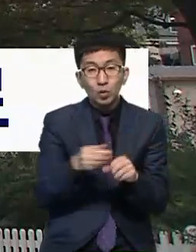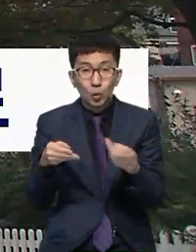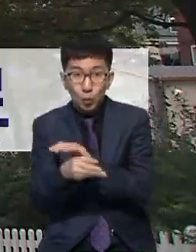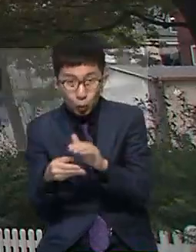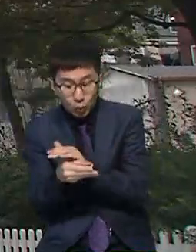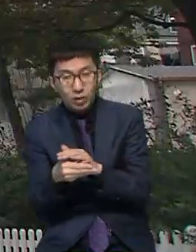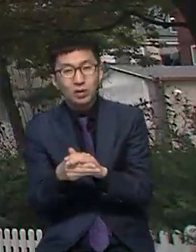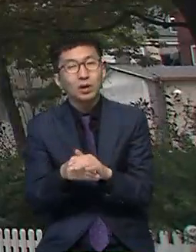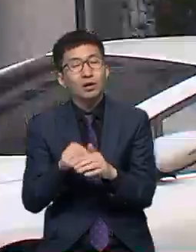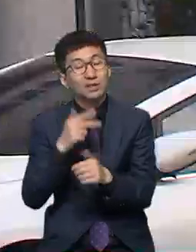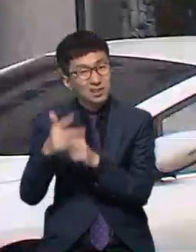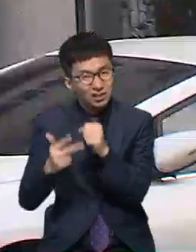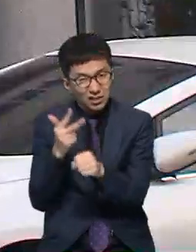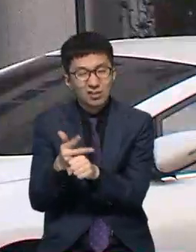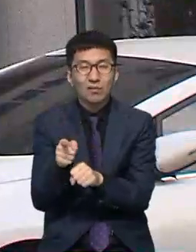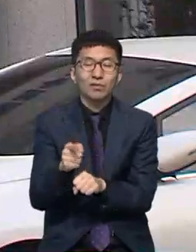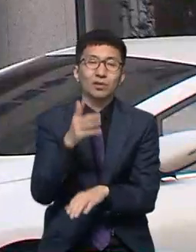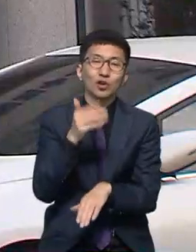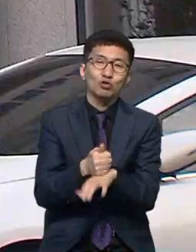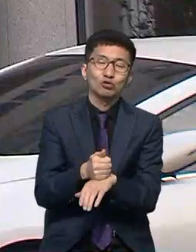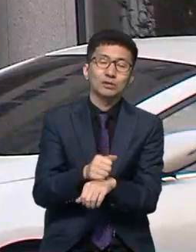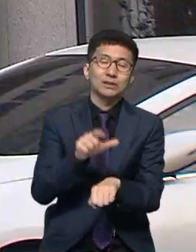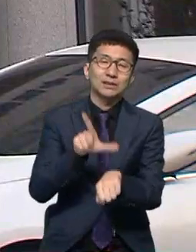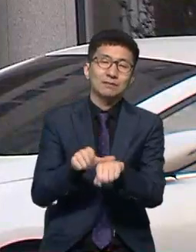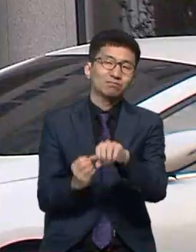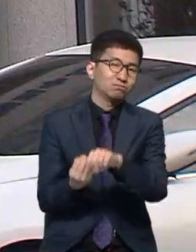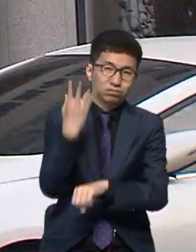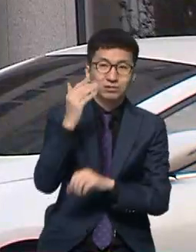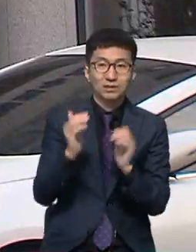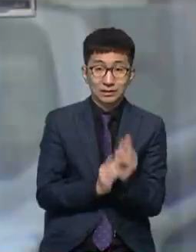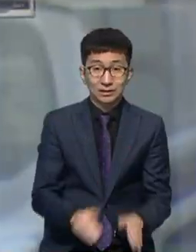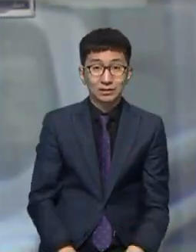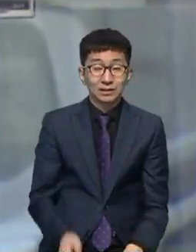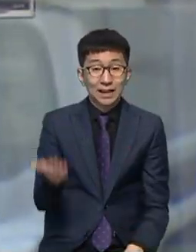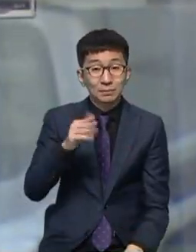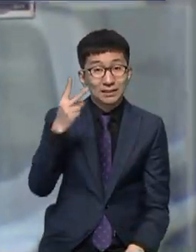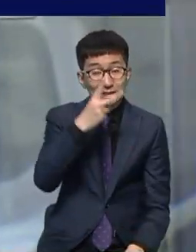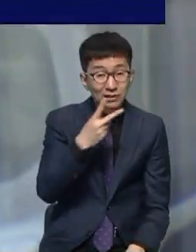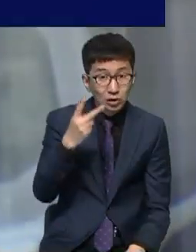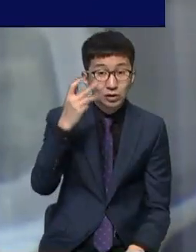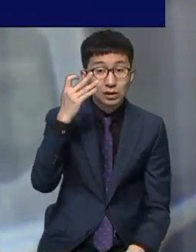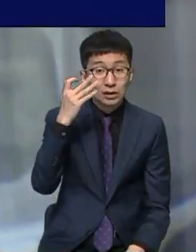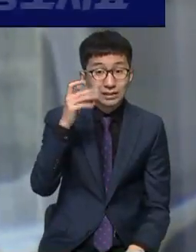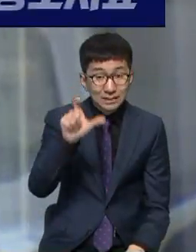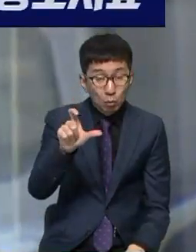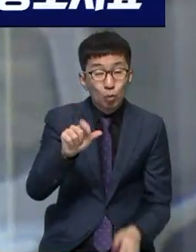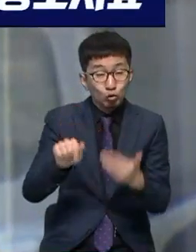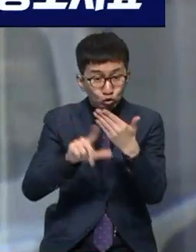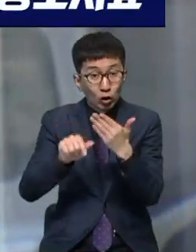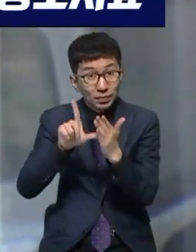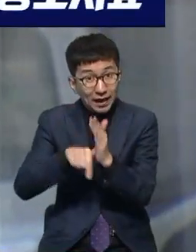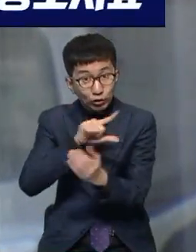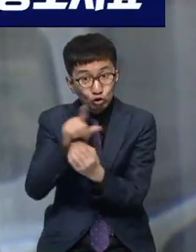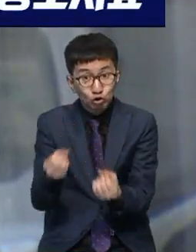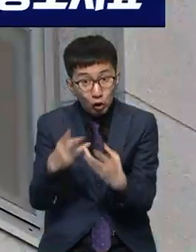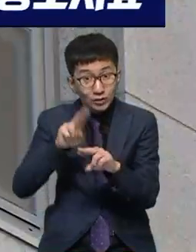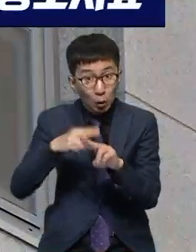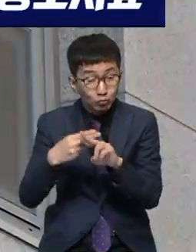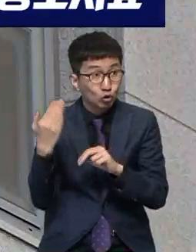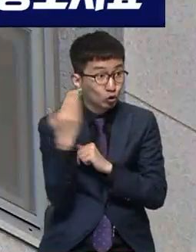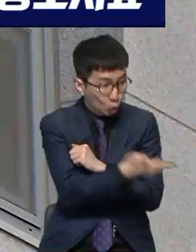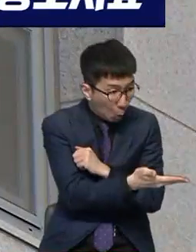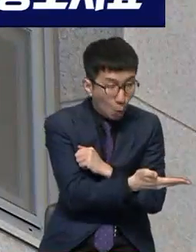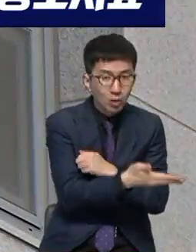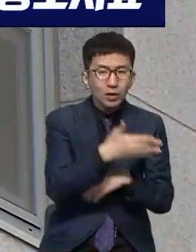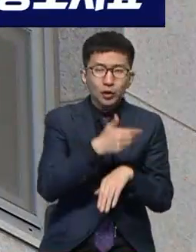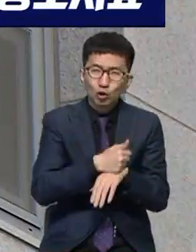시효가 만료됐습니다. 다만 김 대표 측이 2015년 9월에 제공했다는 추석 선물을 근거로 포괄일죄 적용을